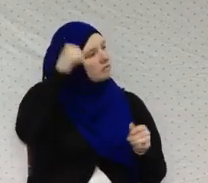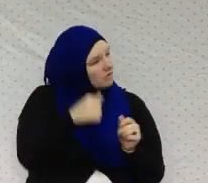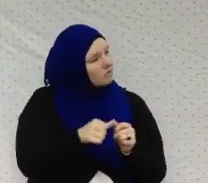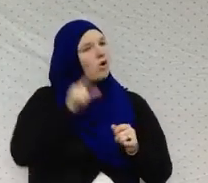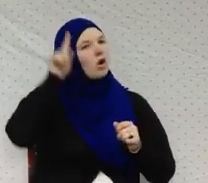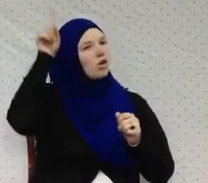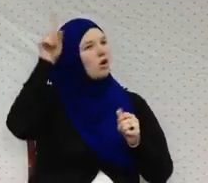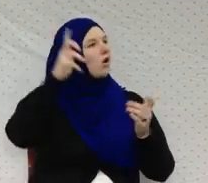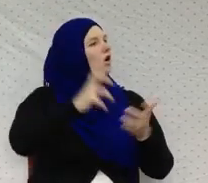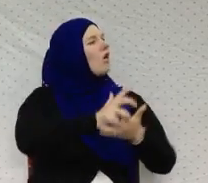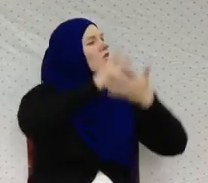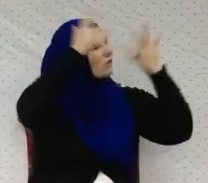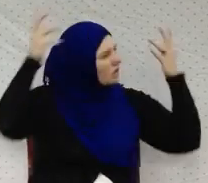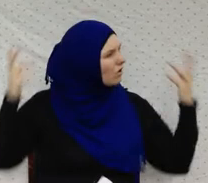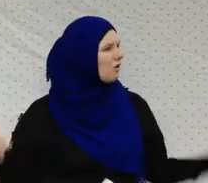ذكرا كثيرا.